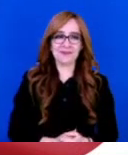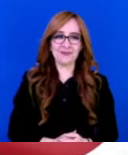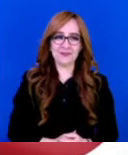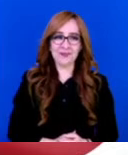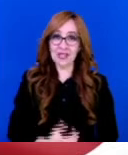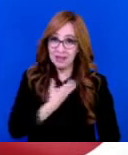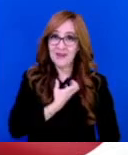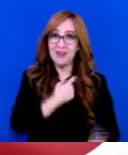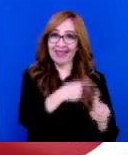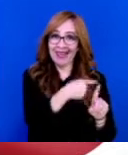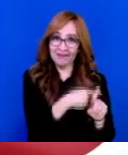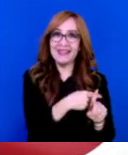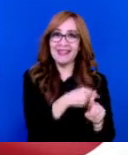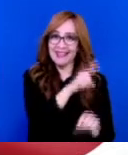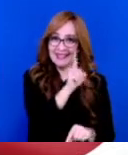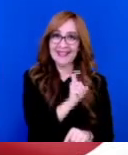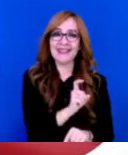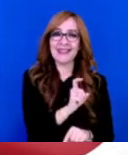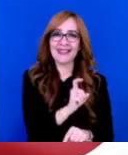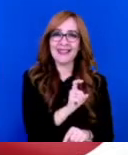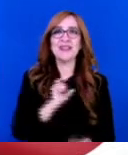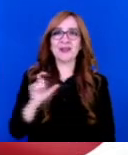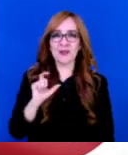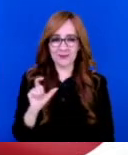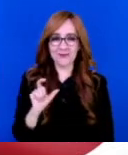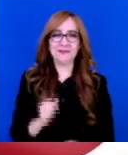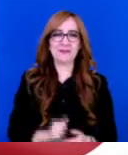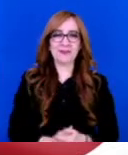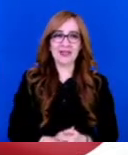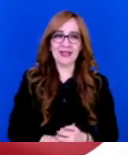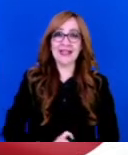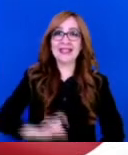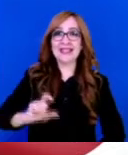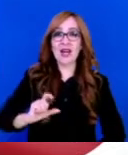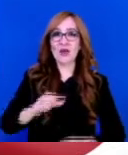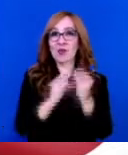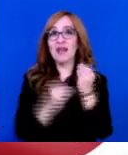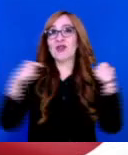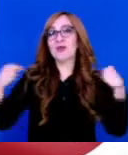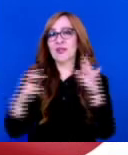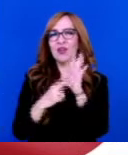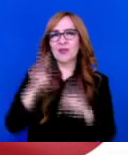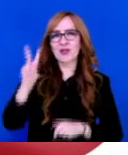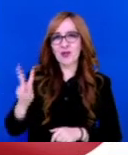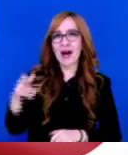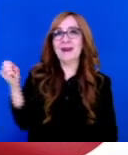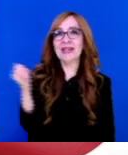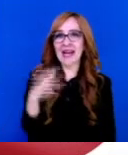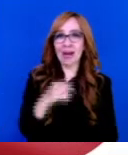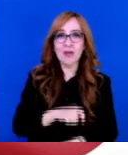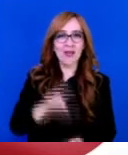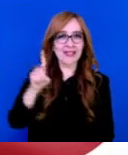ditambahkan? Baik, cukup. Cawagub nomor urut 2 untuk langsung menanggapi atau memberikan sanggahan. Bapak, waktunya 1 menit,